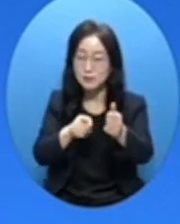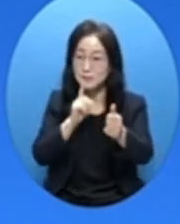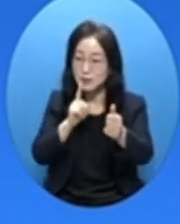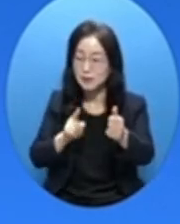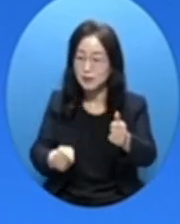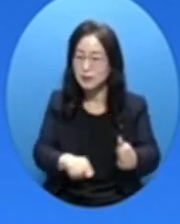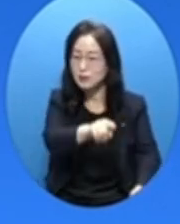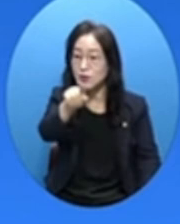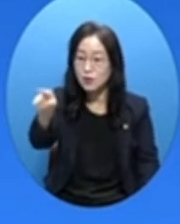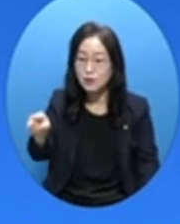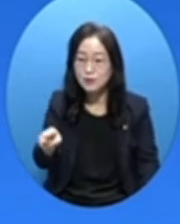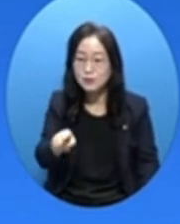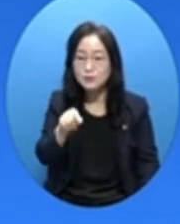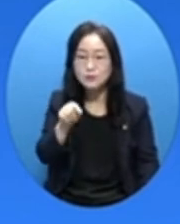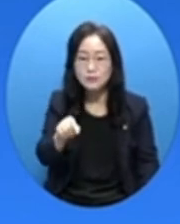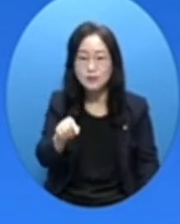중에